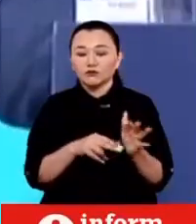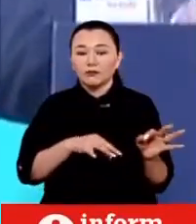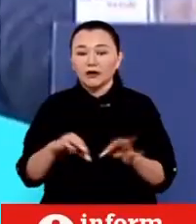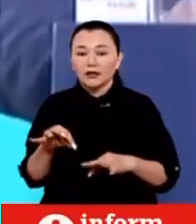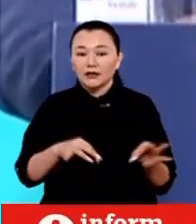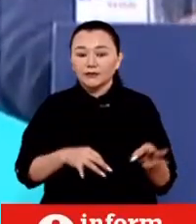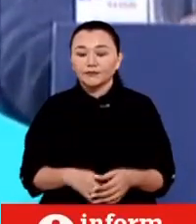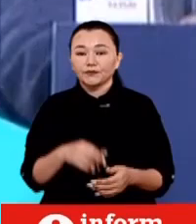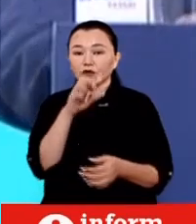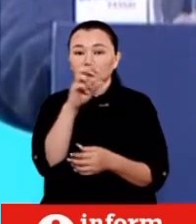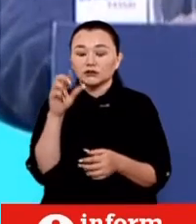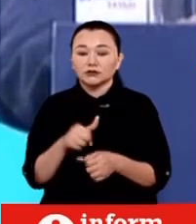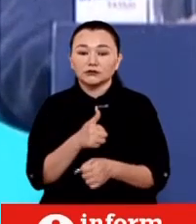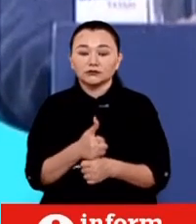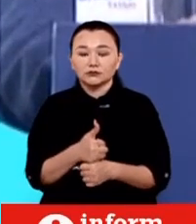проектов.